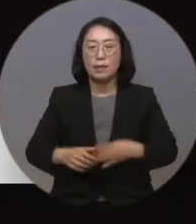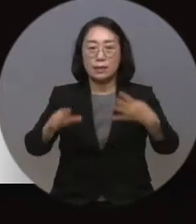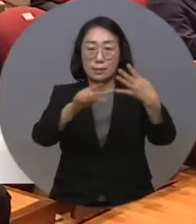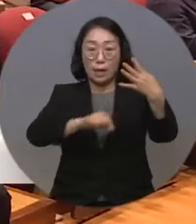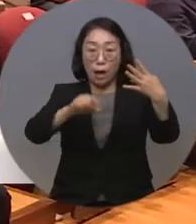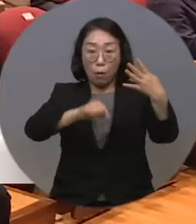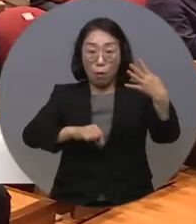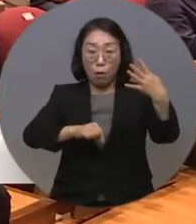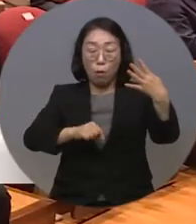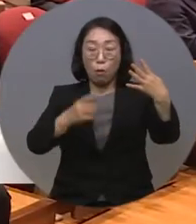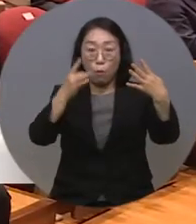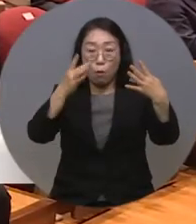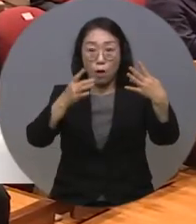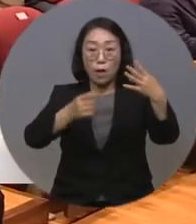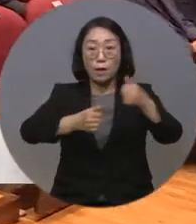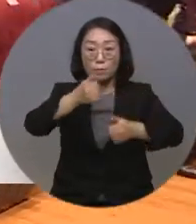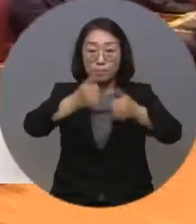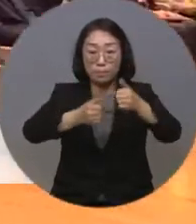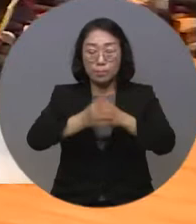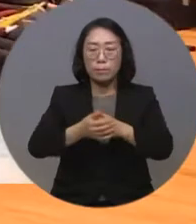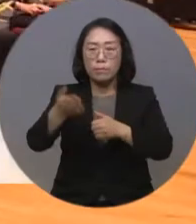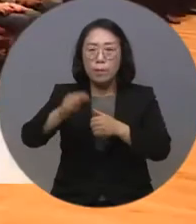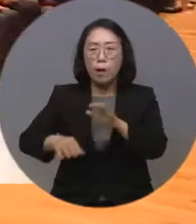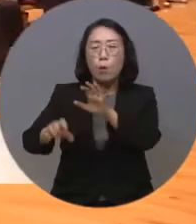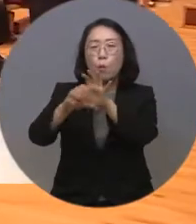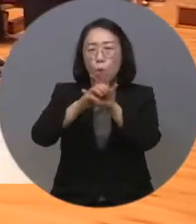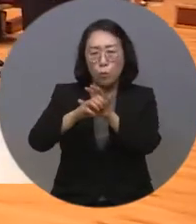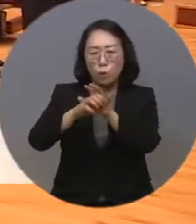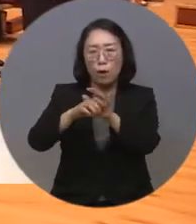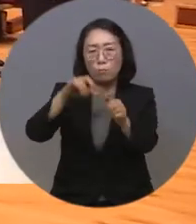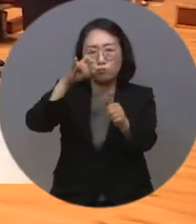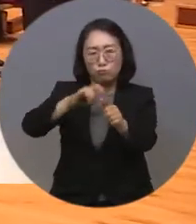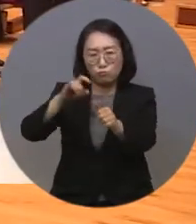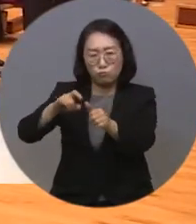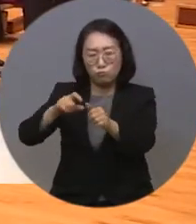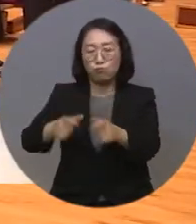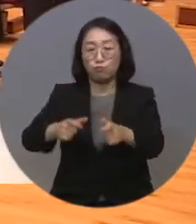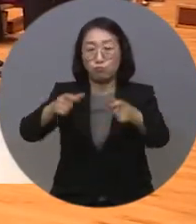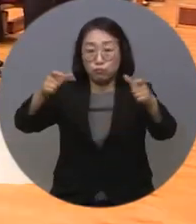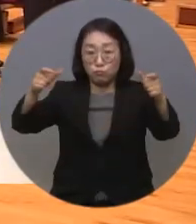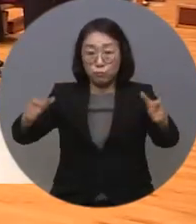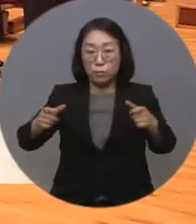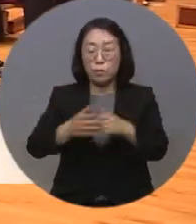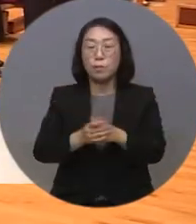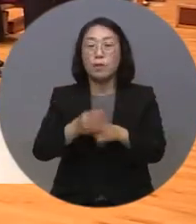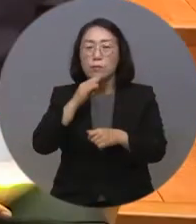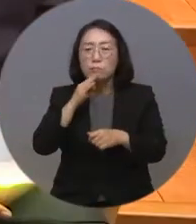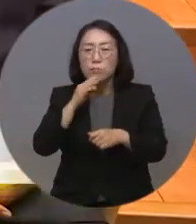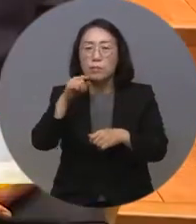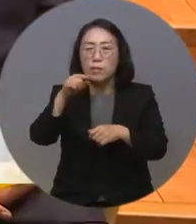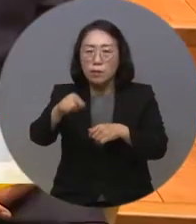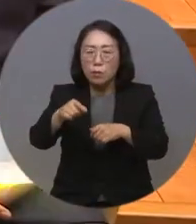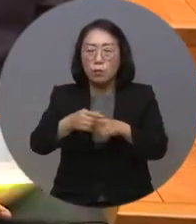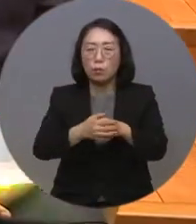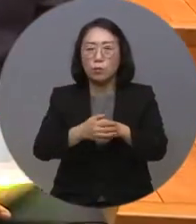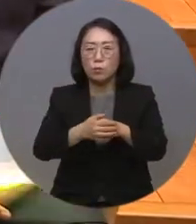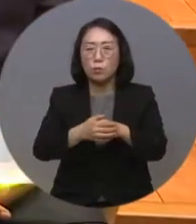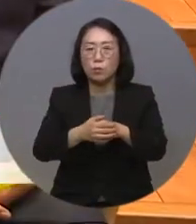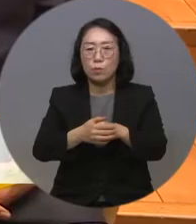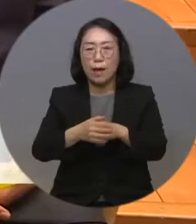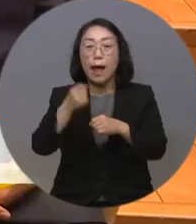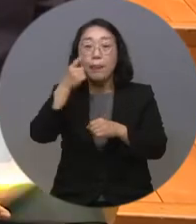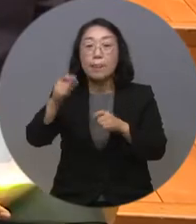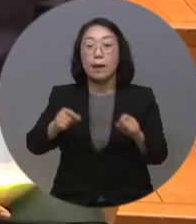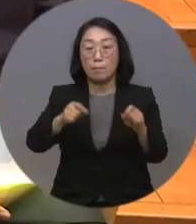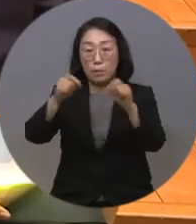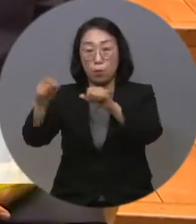체전을 개최하기로 했으나 최근 코로나 확진자 확산 절정 시기를 맞아 대회 운영을 하기는 어렵다고 판단해 체전을 한 달